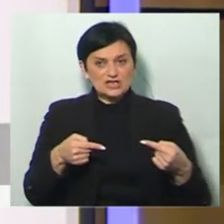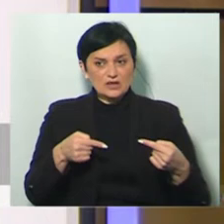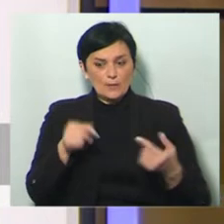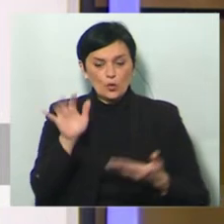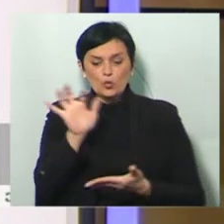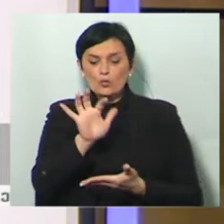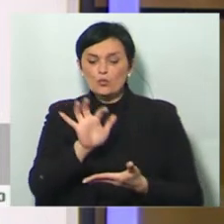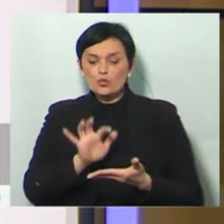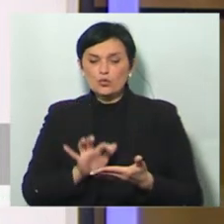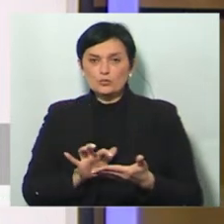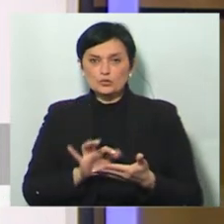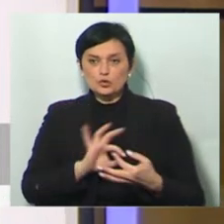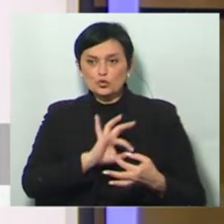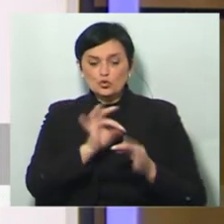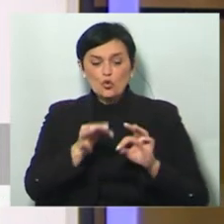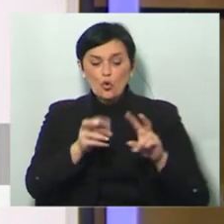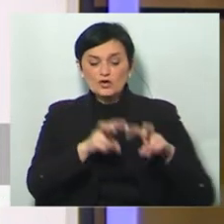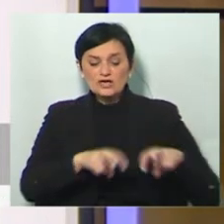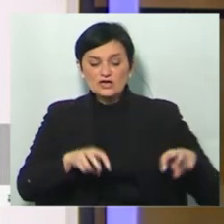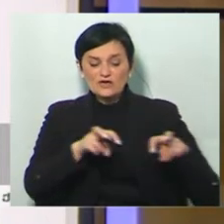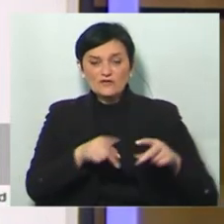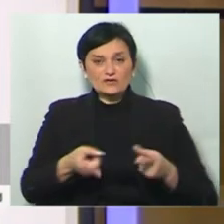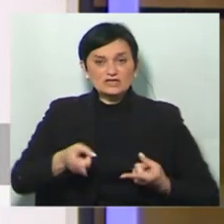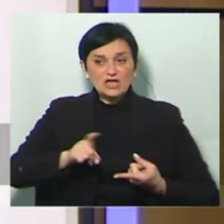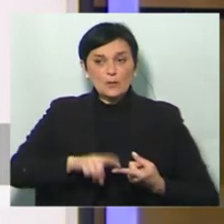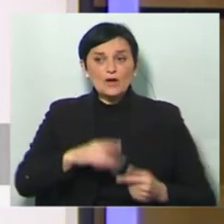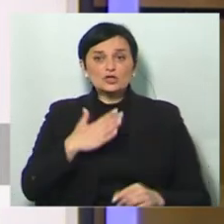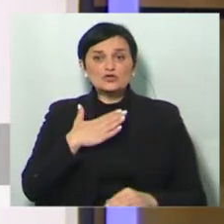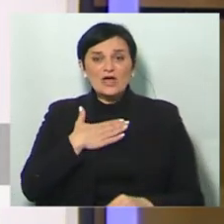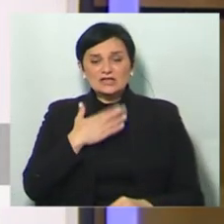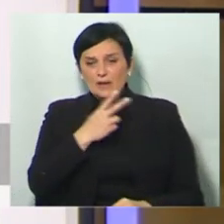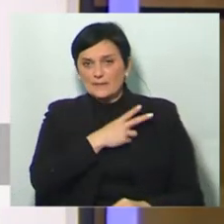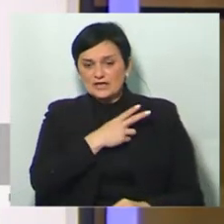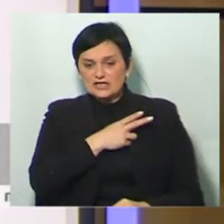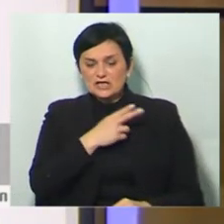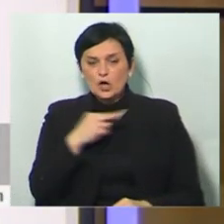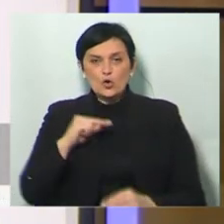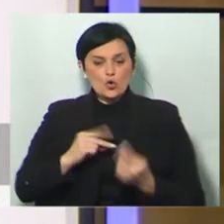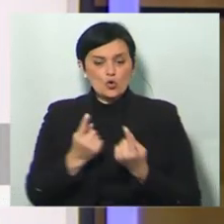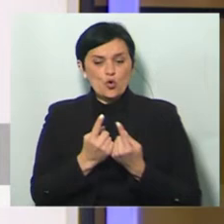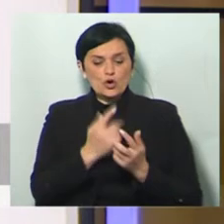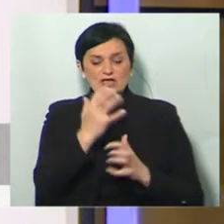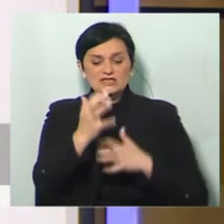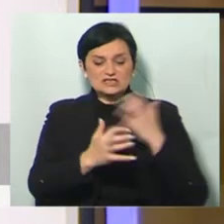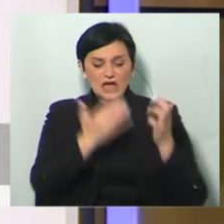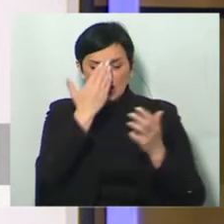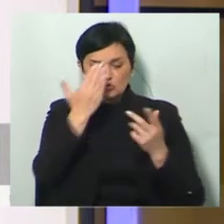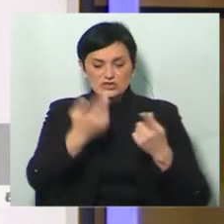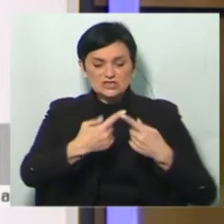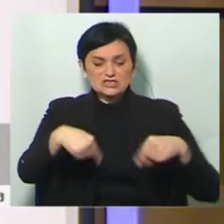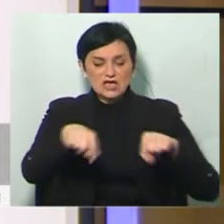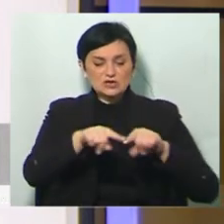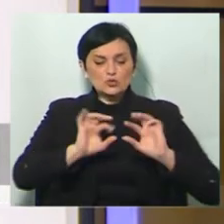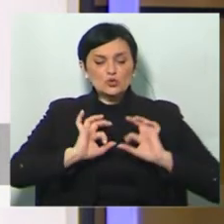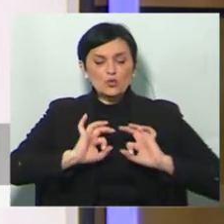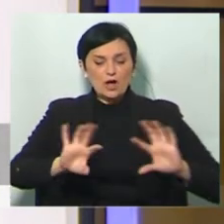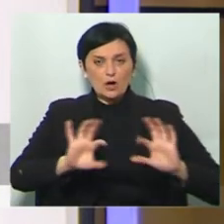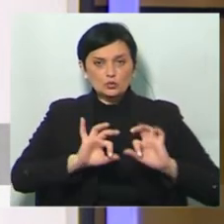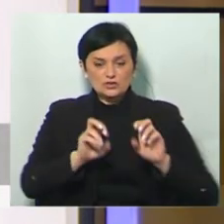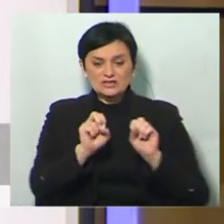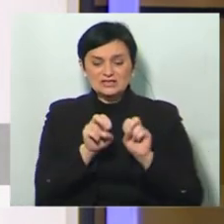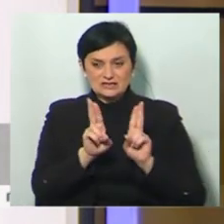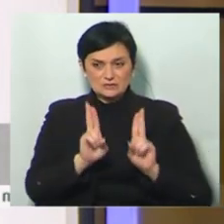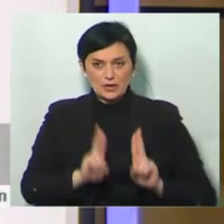პუბლიკაცია კონკრეტულ კვლევებზე დაფუძნებით, რომელიც ჩვენმა ბრიტანელმა კოლეგებმა საერთაშორისო საზოგადოებას გაუზიარეს